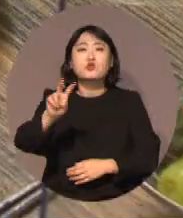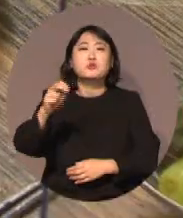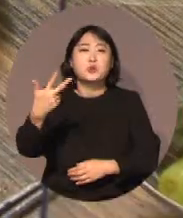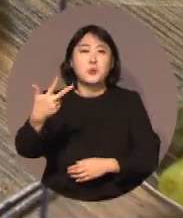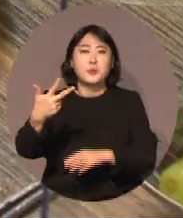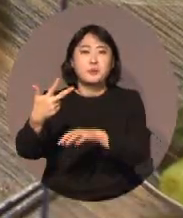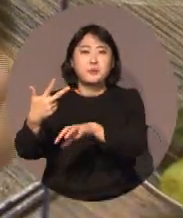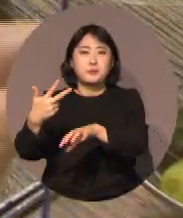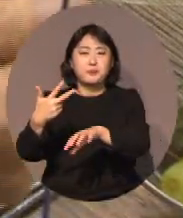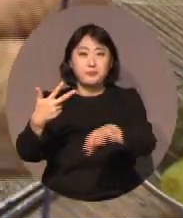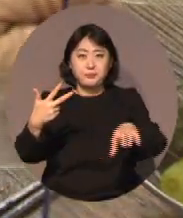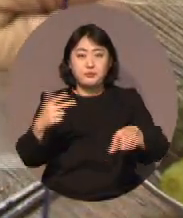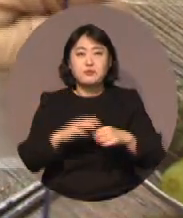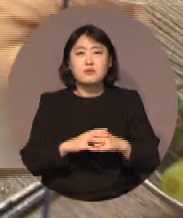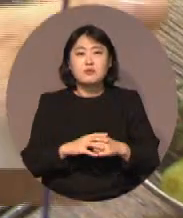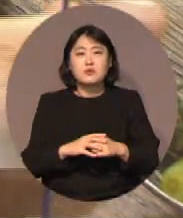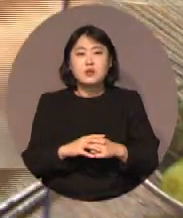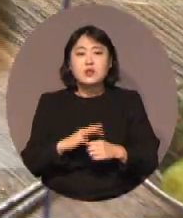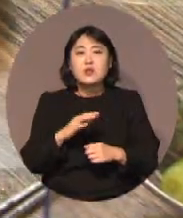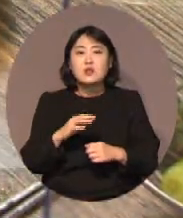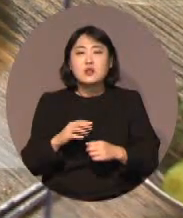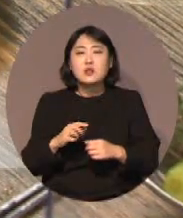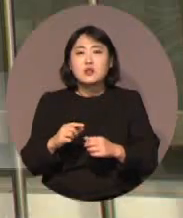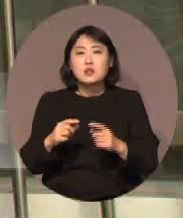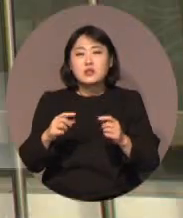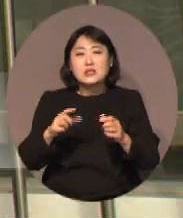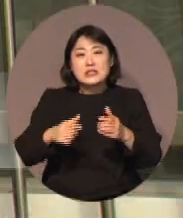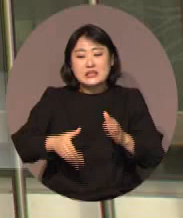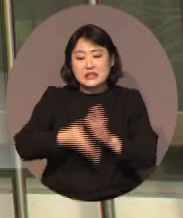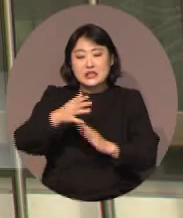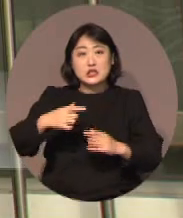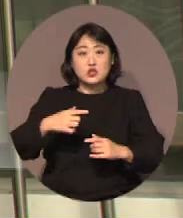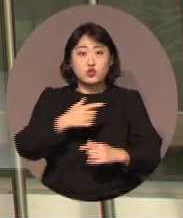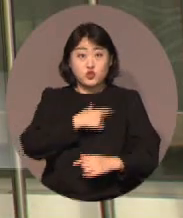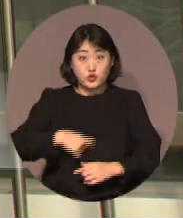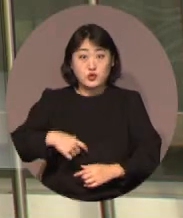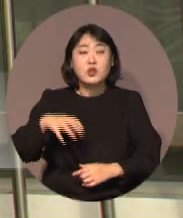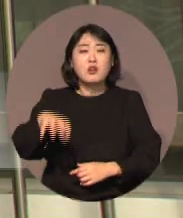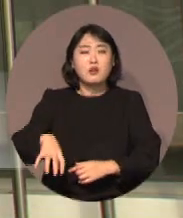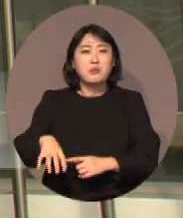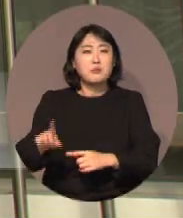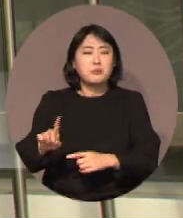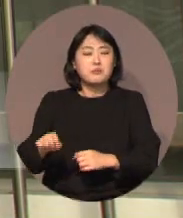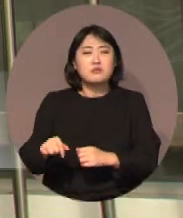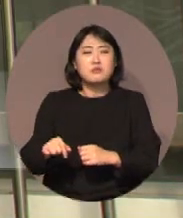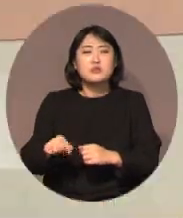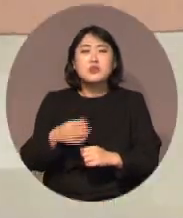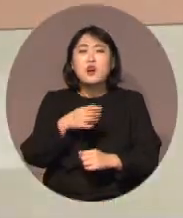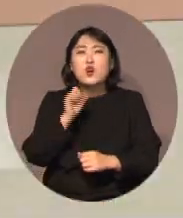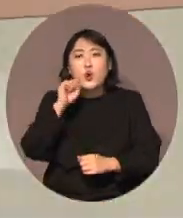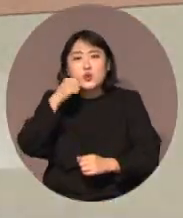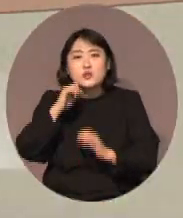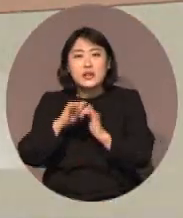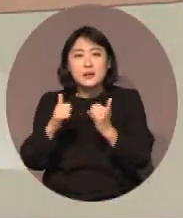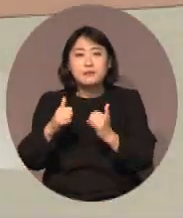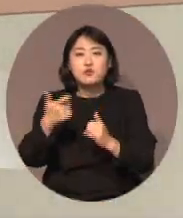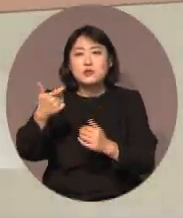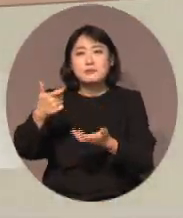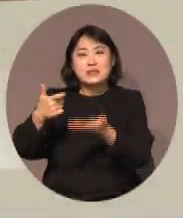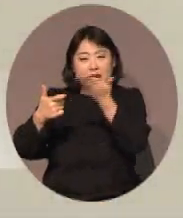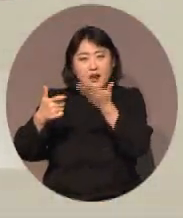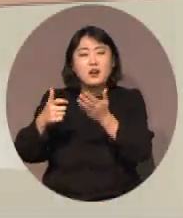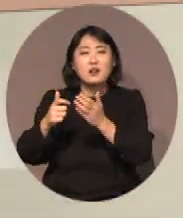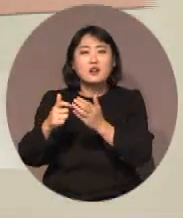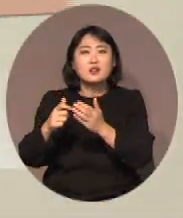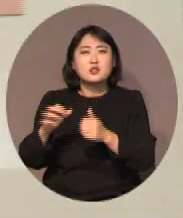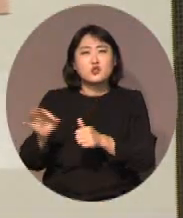27곳. 지자체는 만 60살 이상, 기초생활수급자 등 저소득 어르신에게 무료 급식을 제공하는데 한